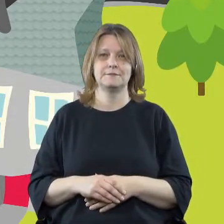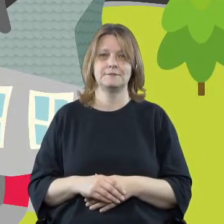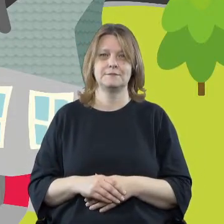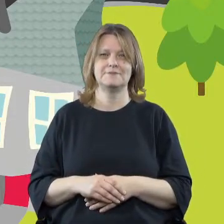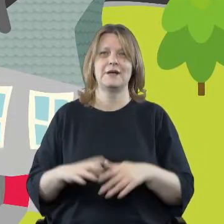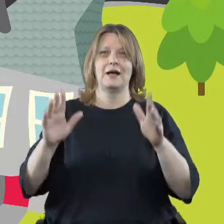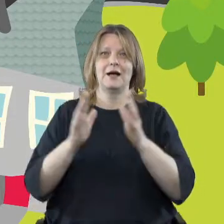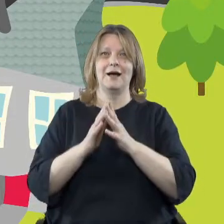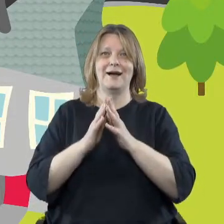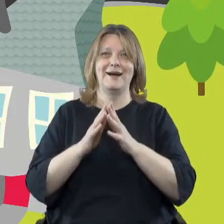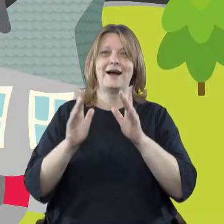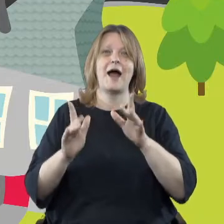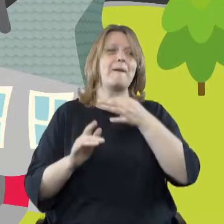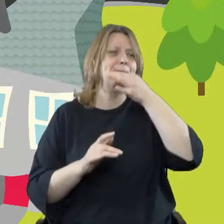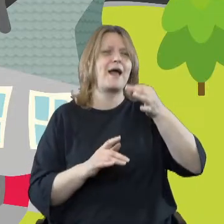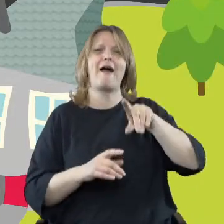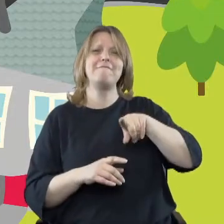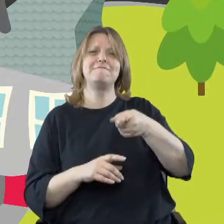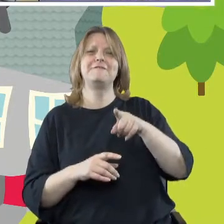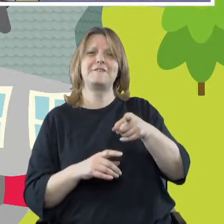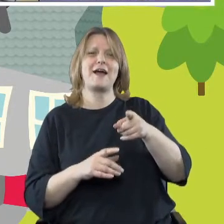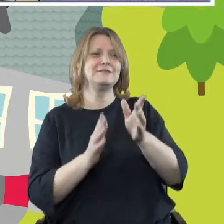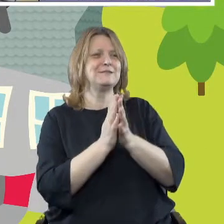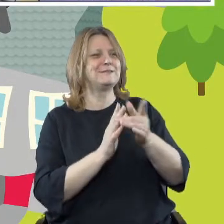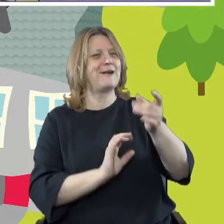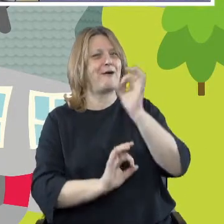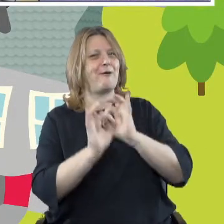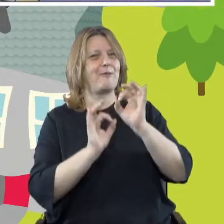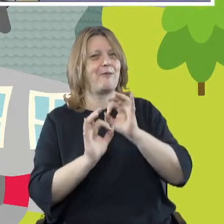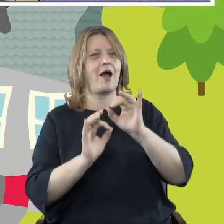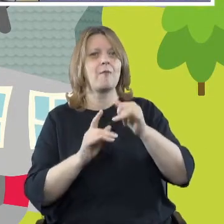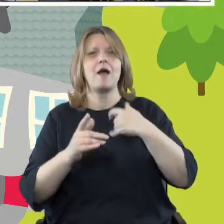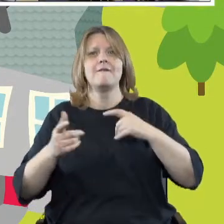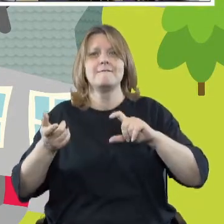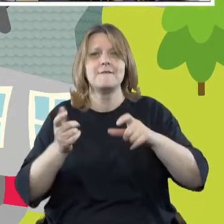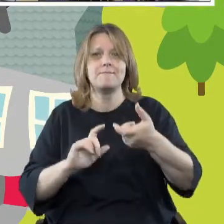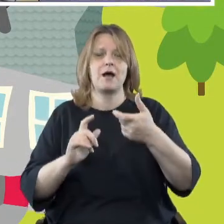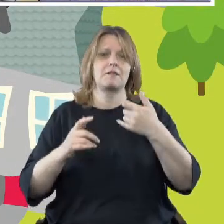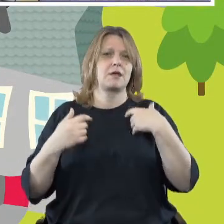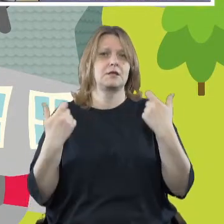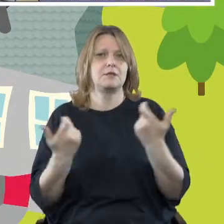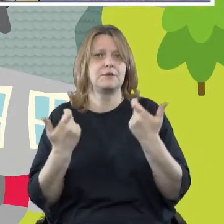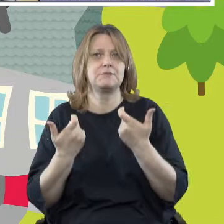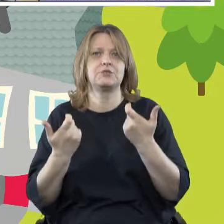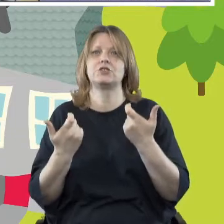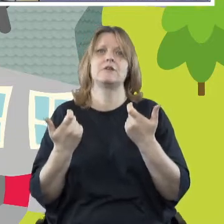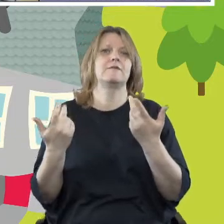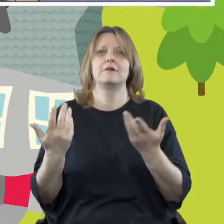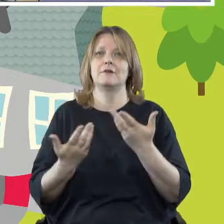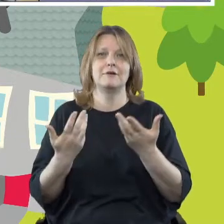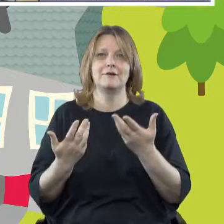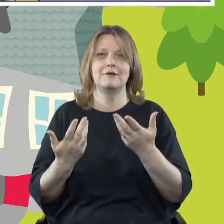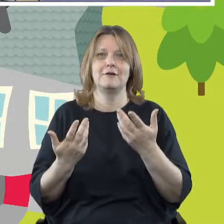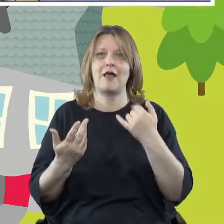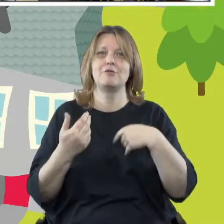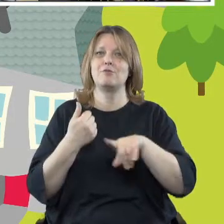Może Francję się zapytamy. Właśnie, może Francję się zapytamy. Jaki jest numer alarmowy? Jakby coś wam się stało, jakby było jakieś niebezpieczeństwo. Z klasy pani Jolanty